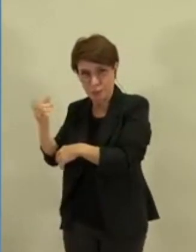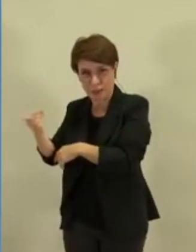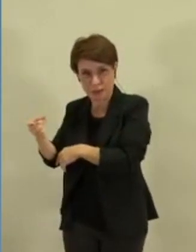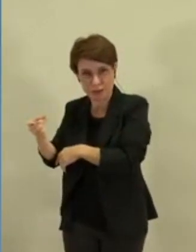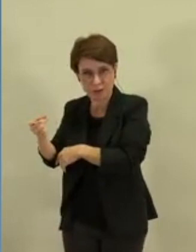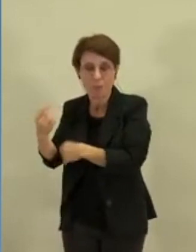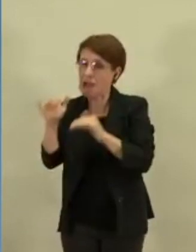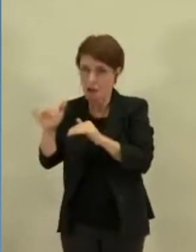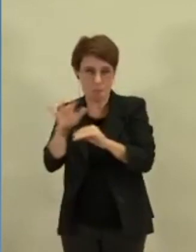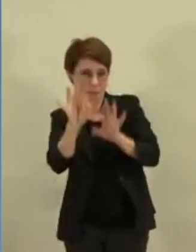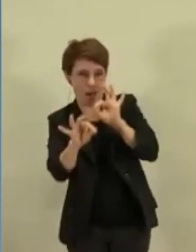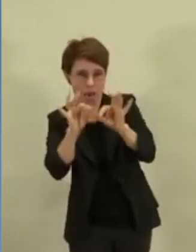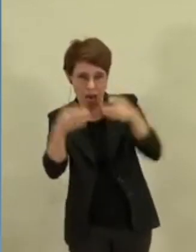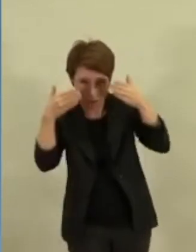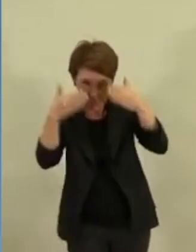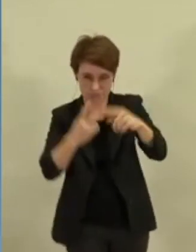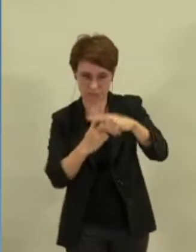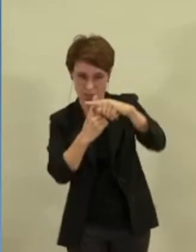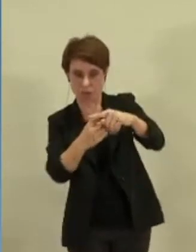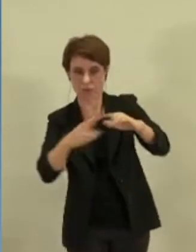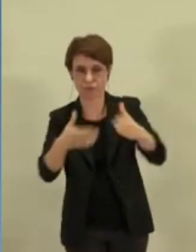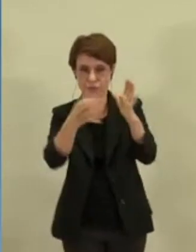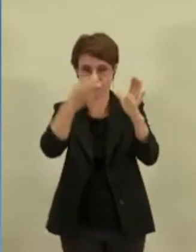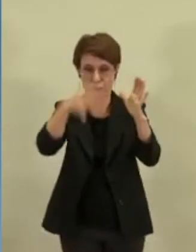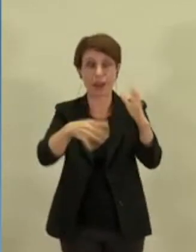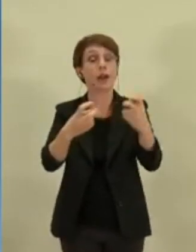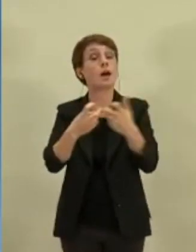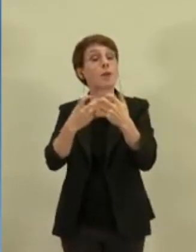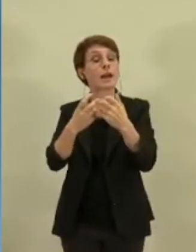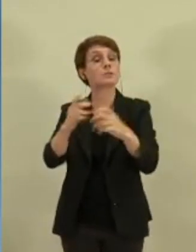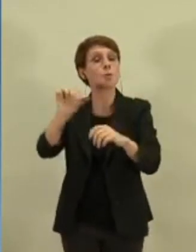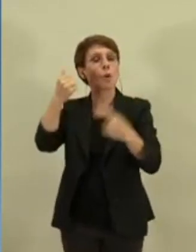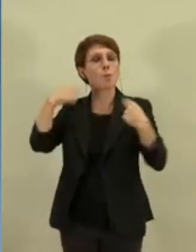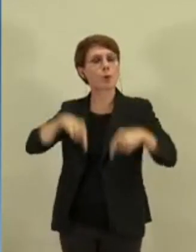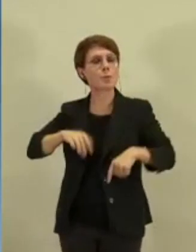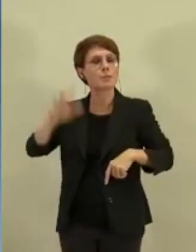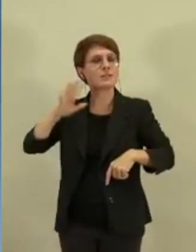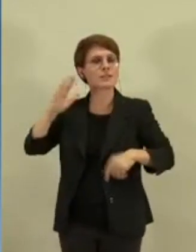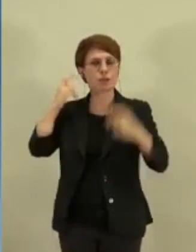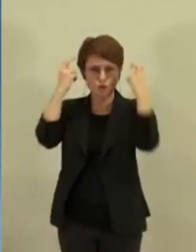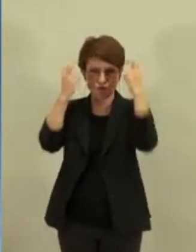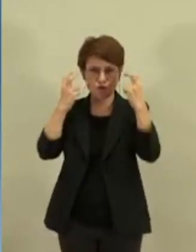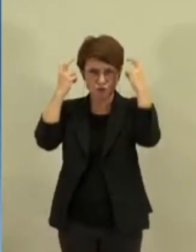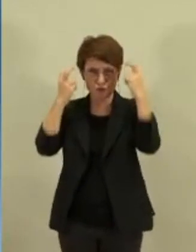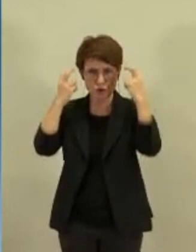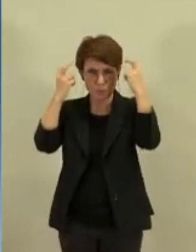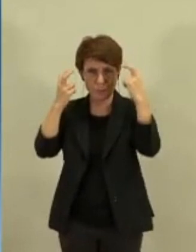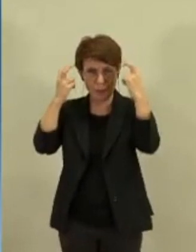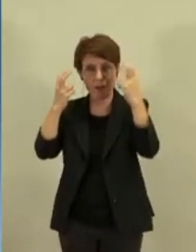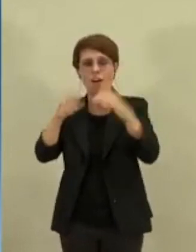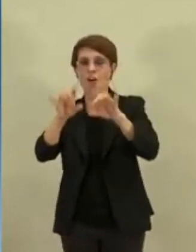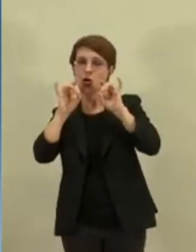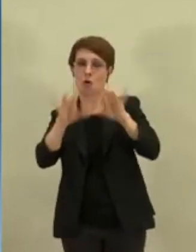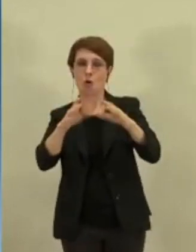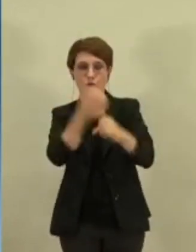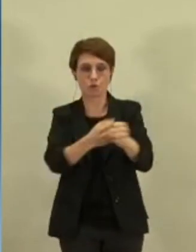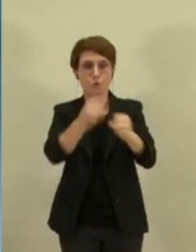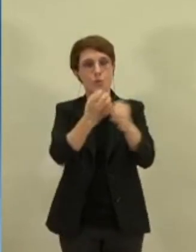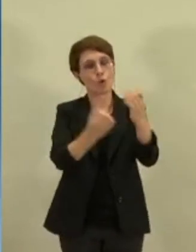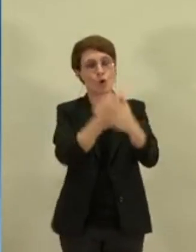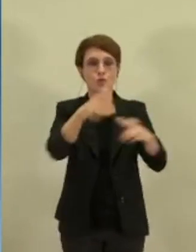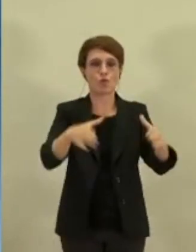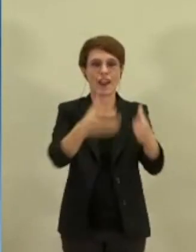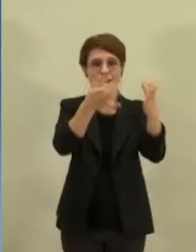ministre, renoncera à la création d'un nouveau réacteur en Loire-Atlantique, dont la mise en service aurait permis de fermer la très polluante centrale à charbon